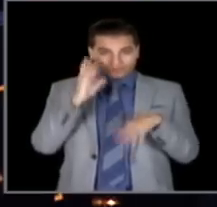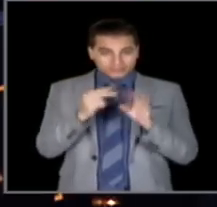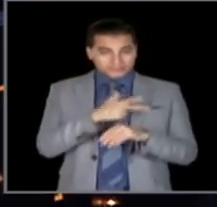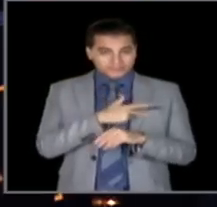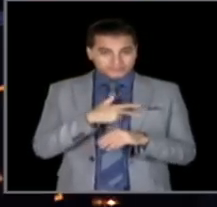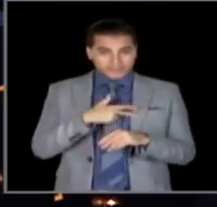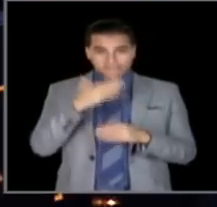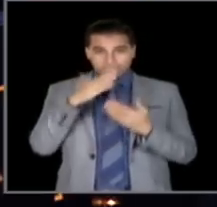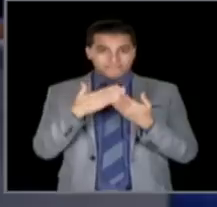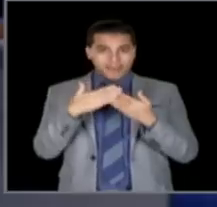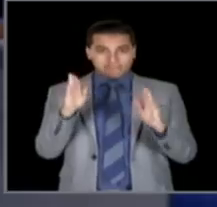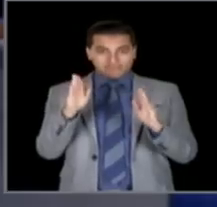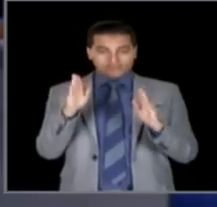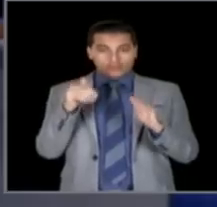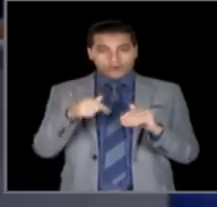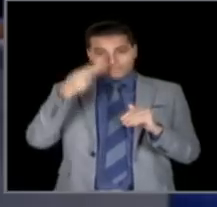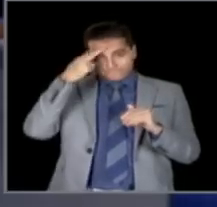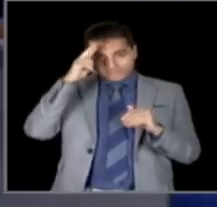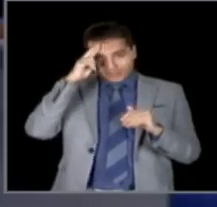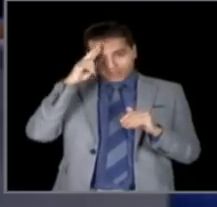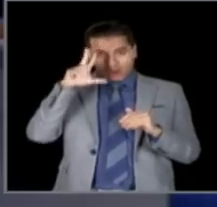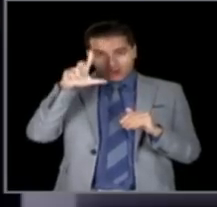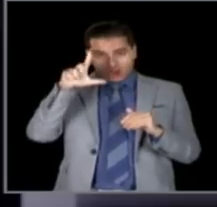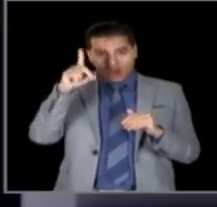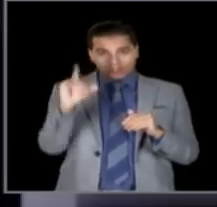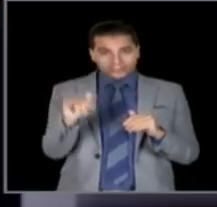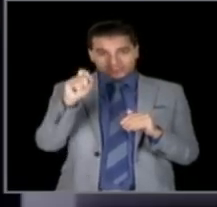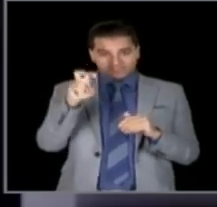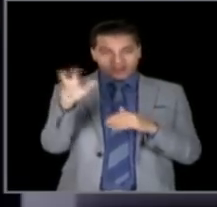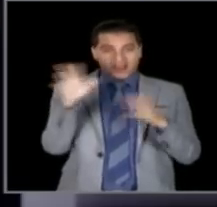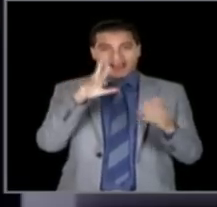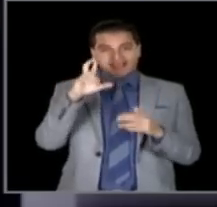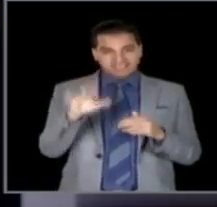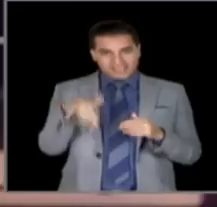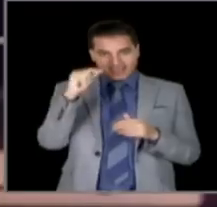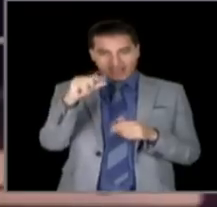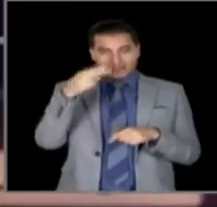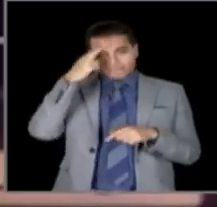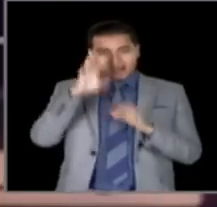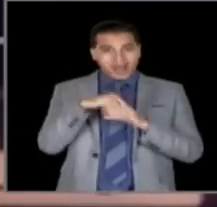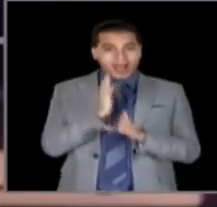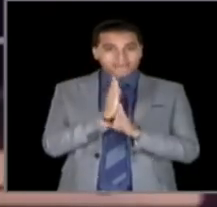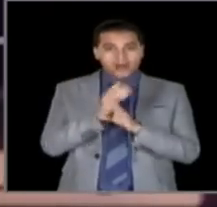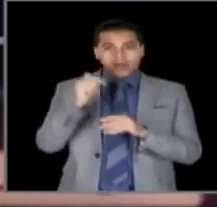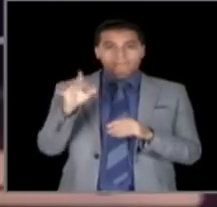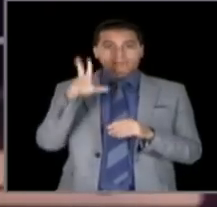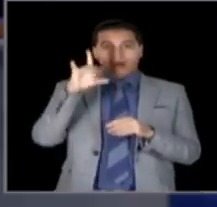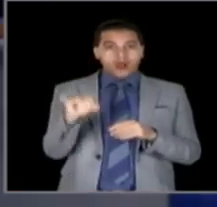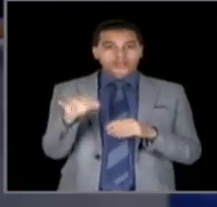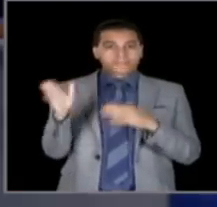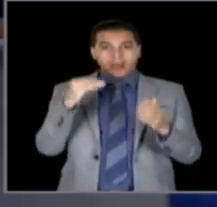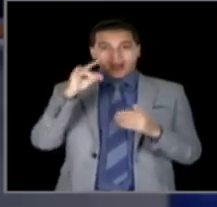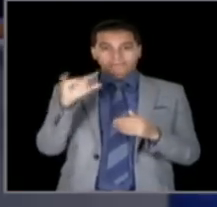رواية الباب المفتوح هي طبعا لطيفة الزيات. مين اللي عمل دور إبراهيم حمدي في